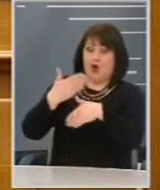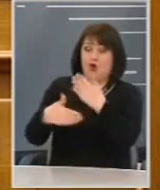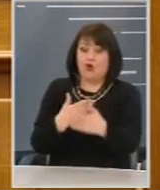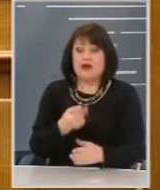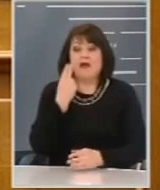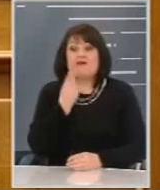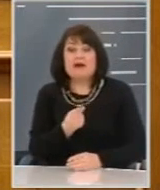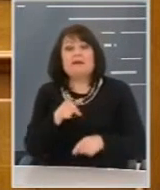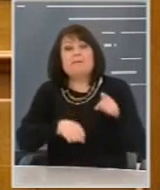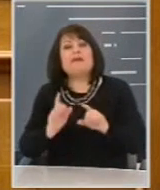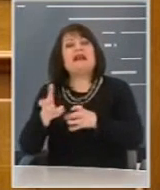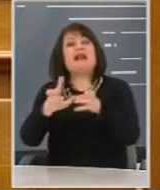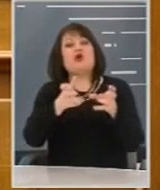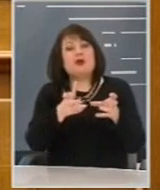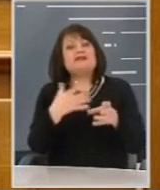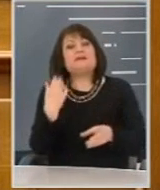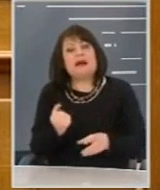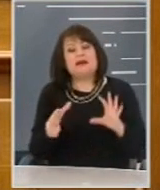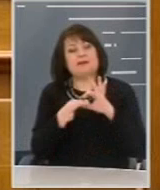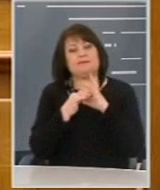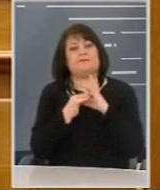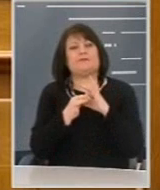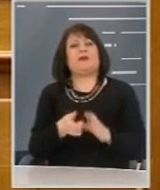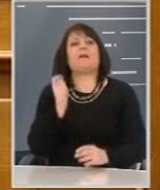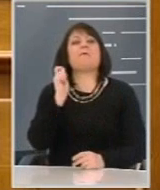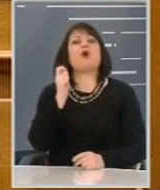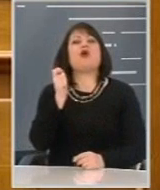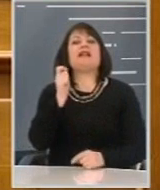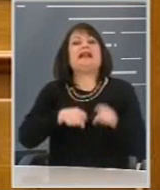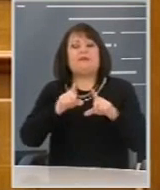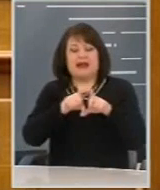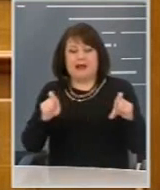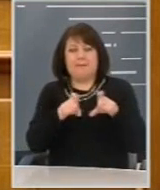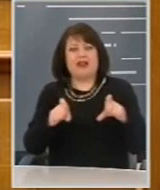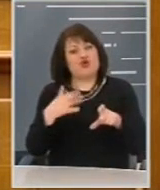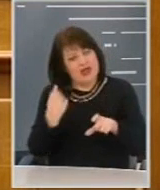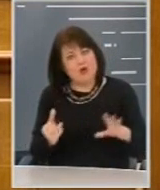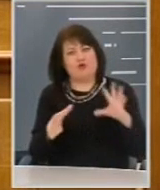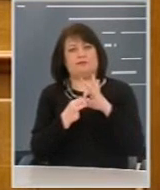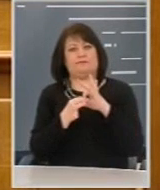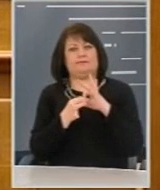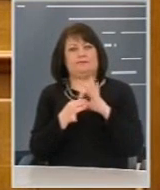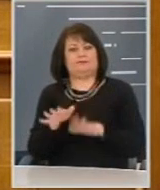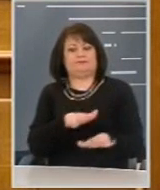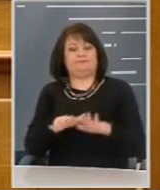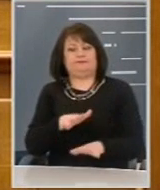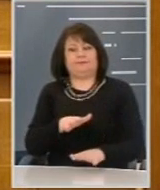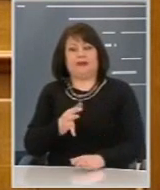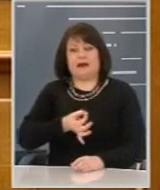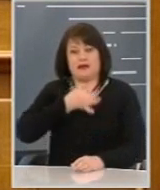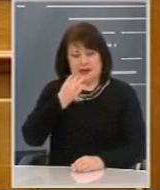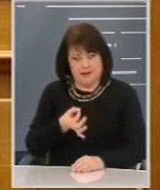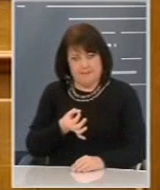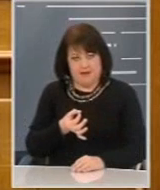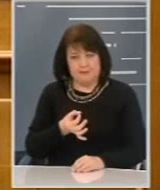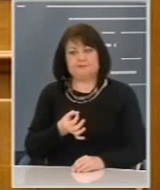έδειχνε ότι σε κάποια μέσα ενημέρωση για πολλούς λόγους υπήρχε και σχέση πολιτική με κάποιους από τους μετόχους των μέσων αυτών. Αυτό που μπορώ να πω και επαναλαμβάνω